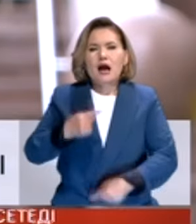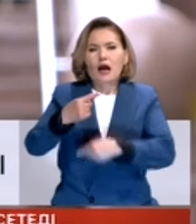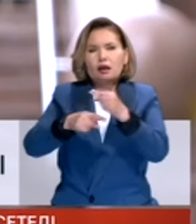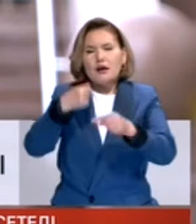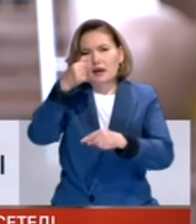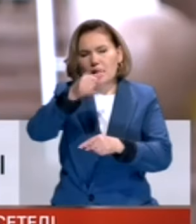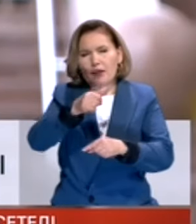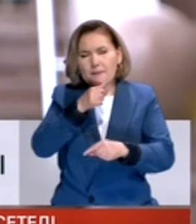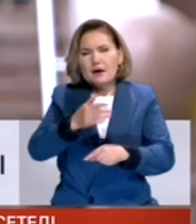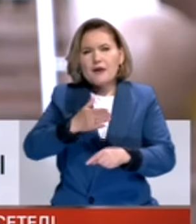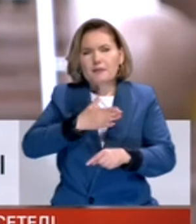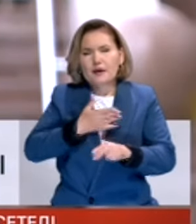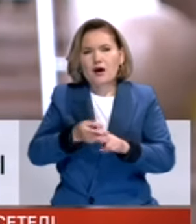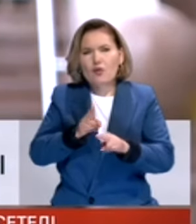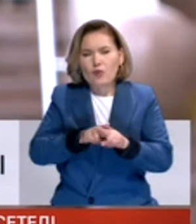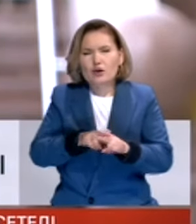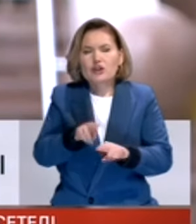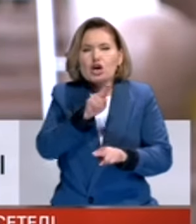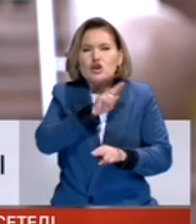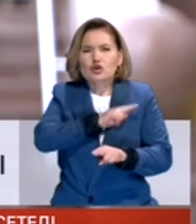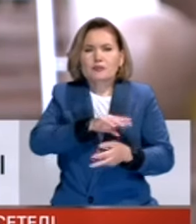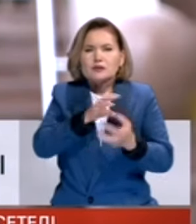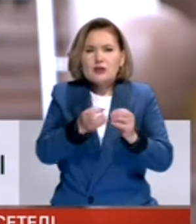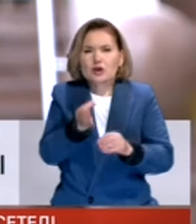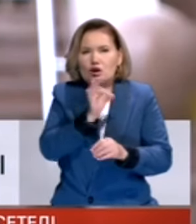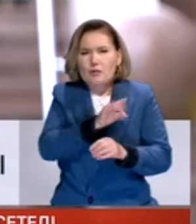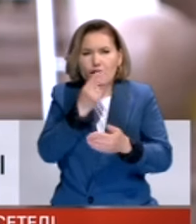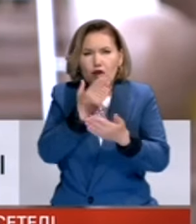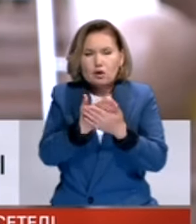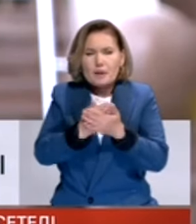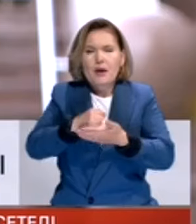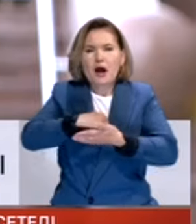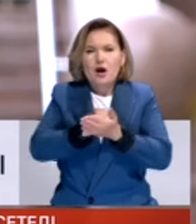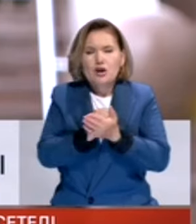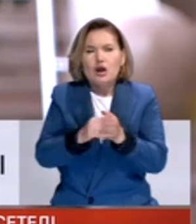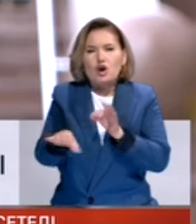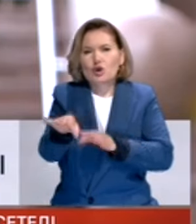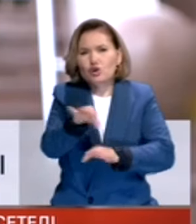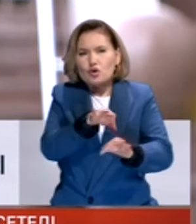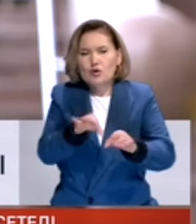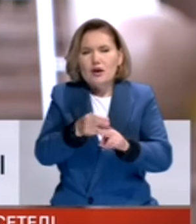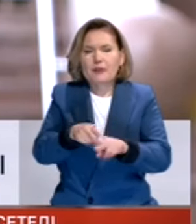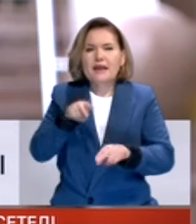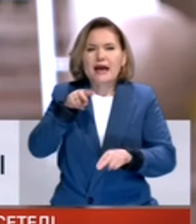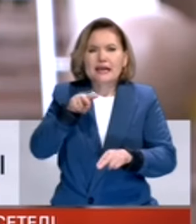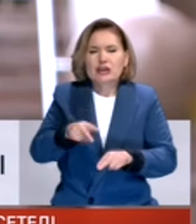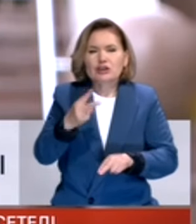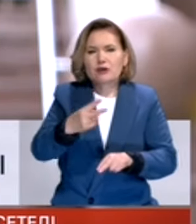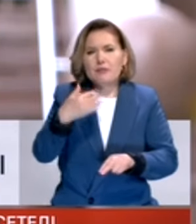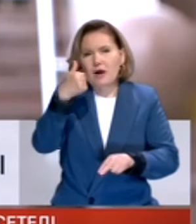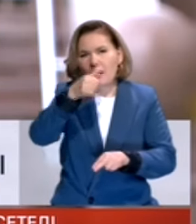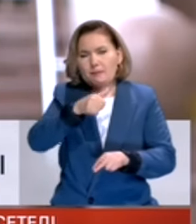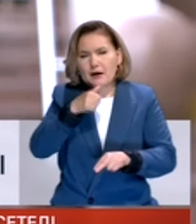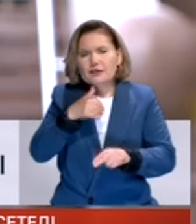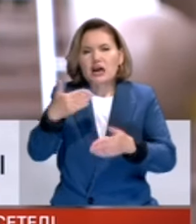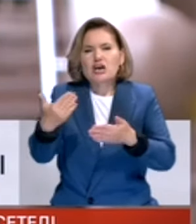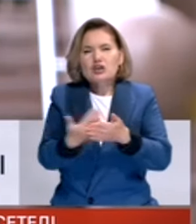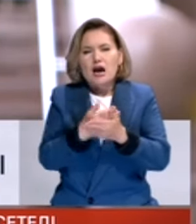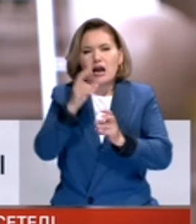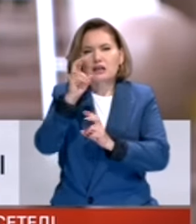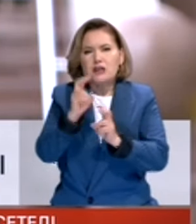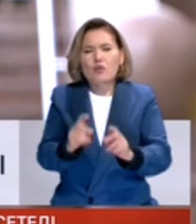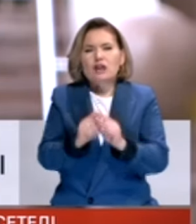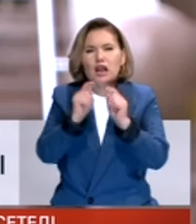жылдан бастап, біз бұл бастамалардың нәтижесін көре бастаймыз. Бекітілген жобалар бойынша 2025 жылы жаңа зауыттар